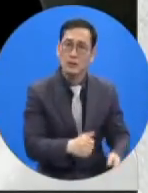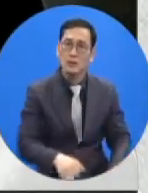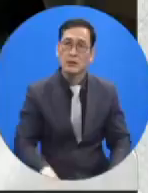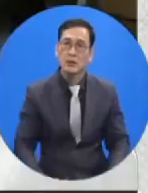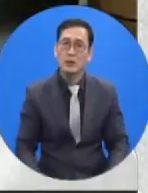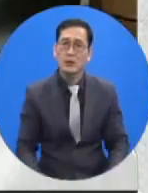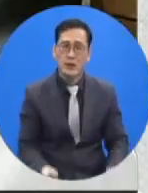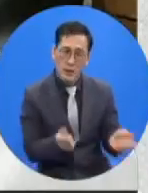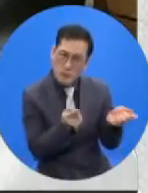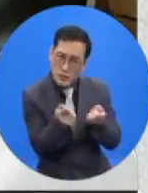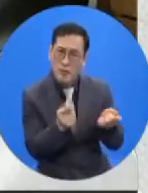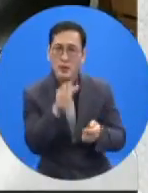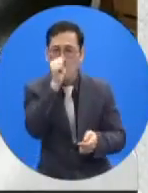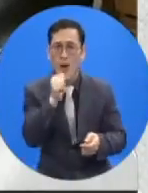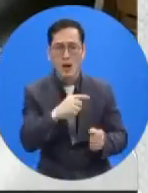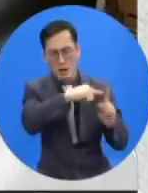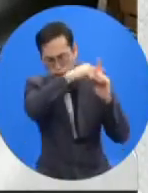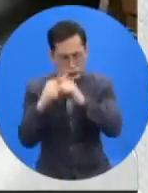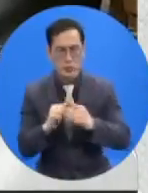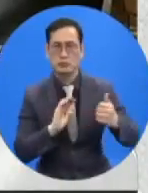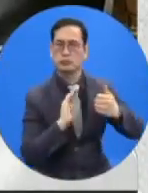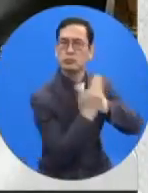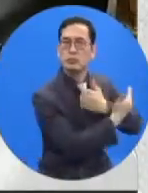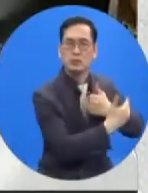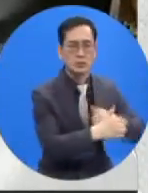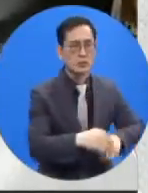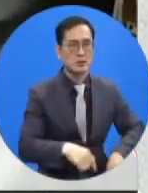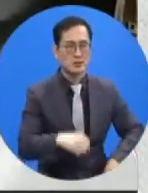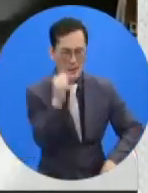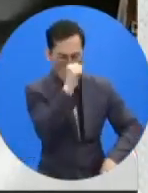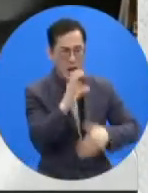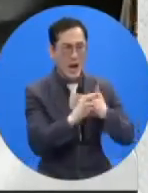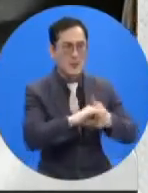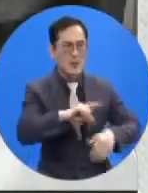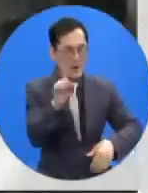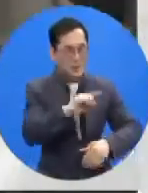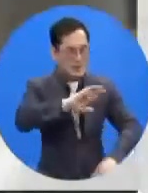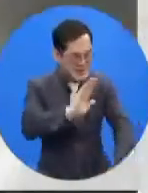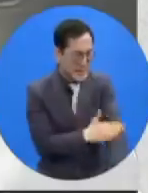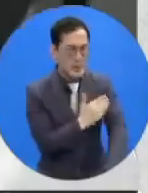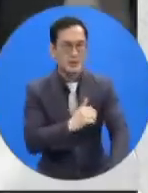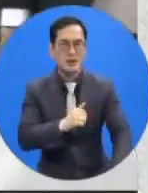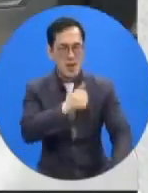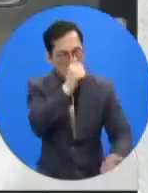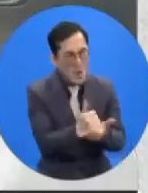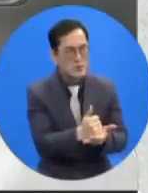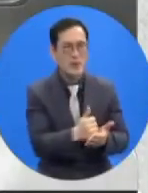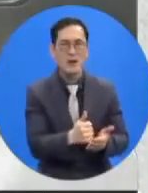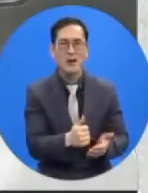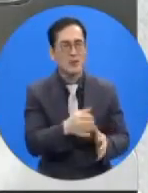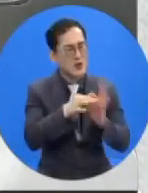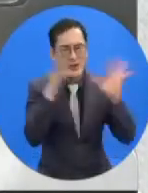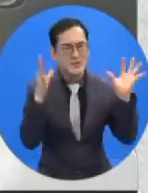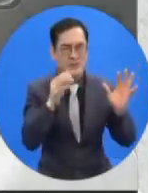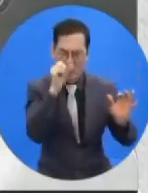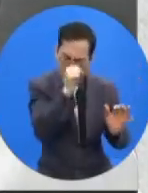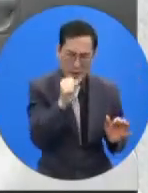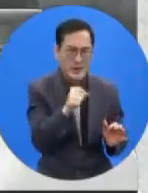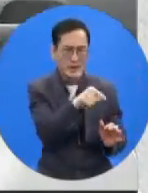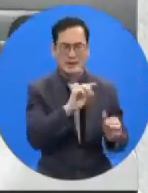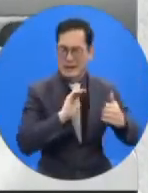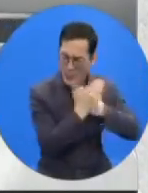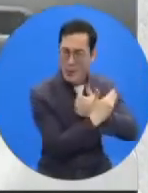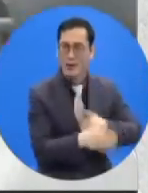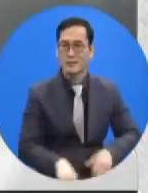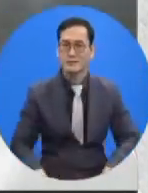균형을 좀 가졌으면 좋겠는데 어느 순간에 우리 사회가 내가 좋아하는 사람은 뭘 해도 괜찮고 뭘 해도 변호하고 내가 싫어하는 사람은 뭘 해도